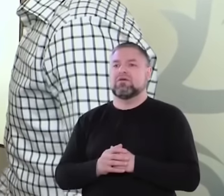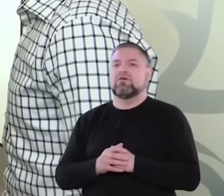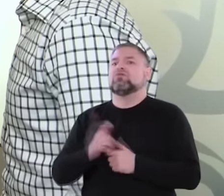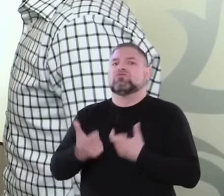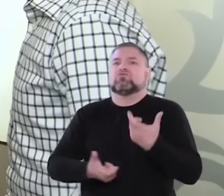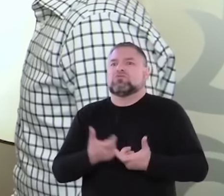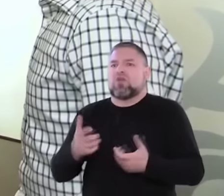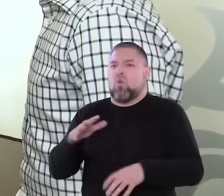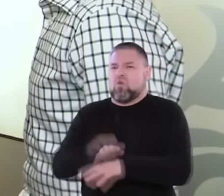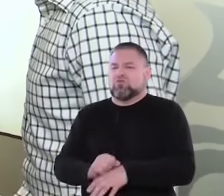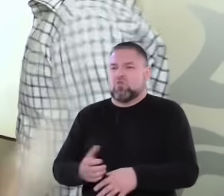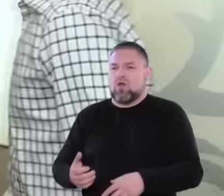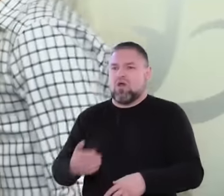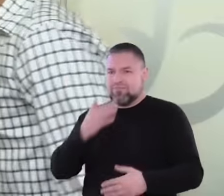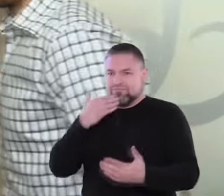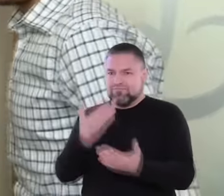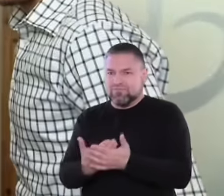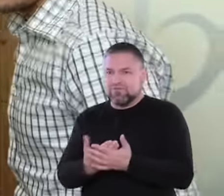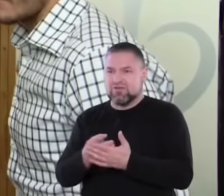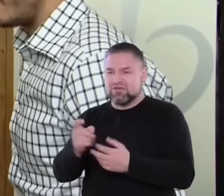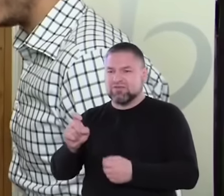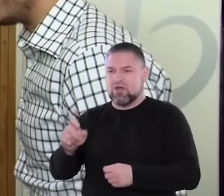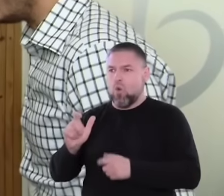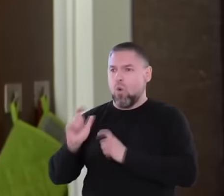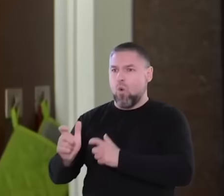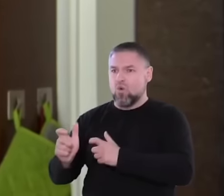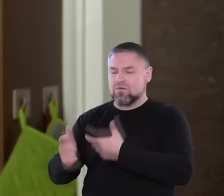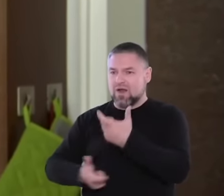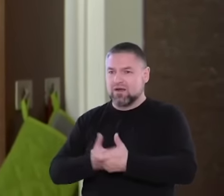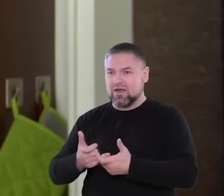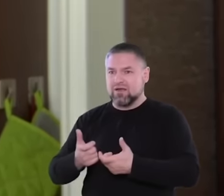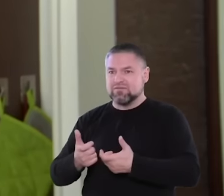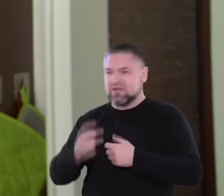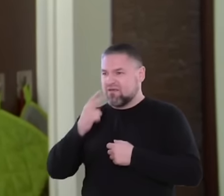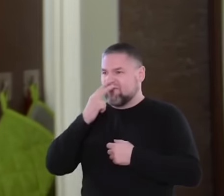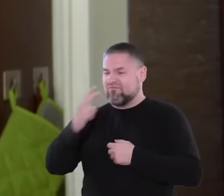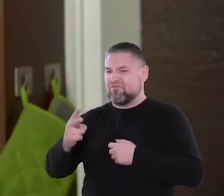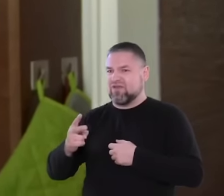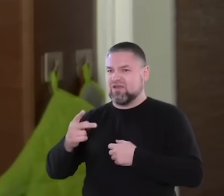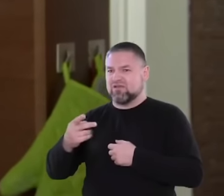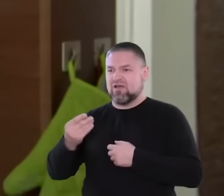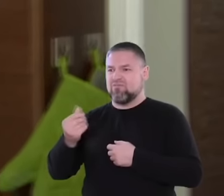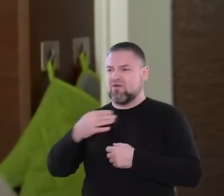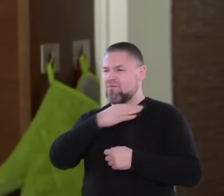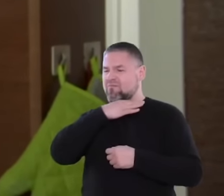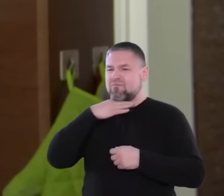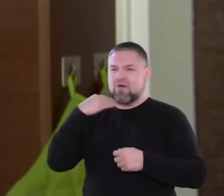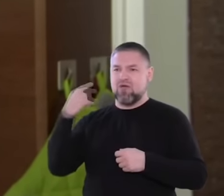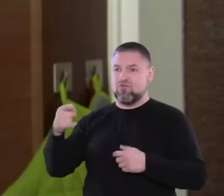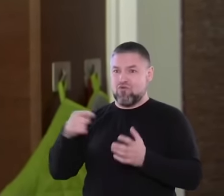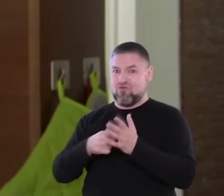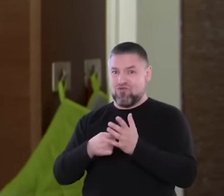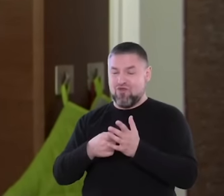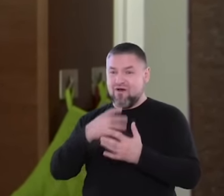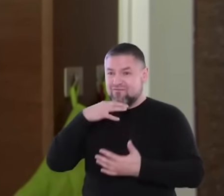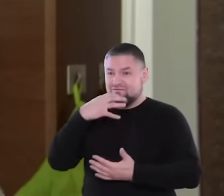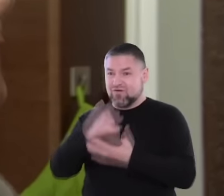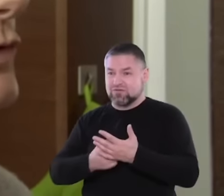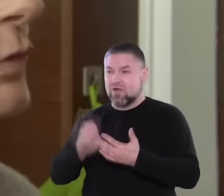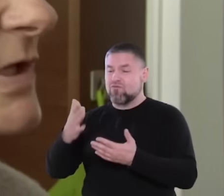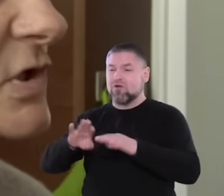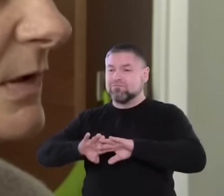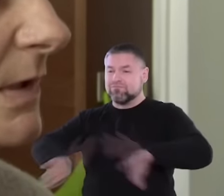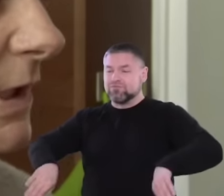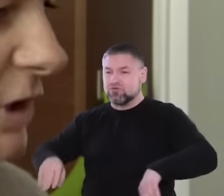co ci ugryzło? Przyznaj się, utrzymankiem jesteś. Mamo. Gołym okiem widać, że ta baba ucieka pieniędzmi. Na to poleciałeś? Spokój się. Masz nią